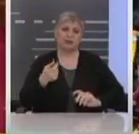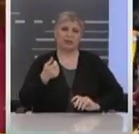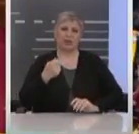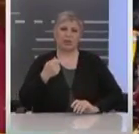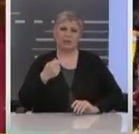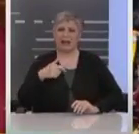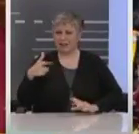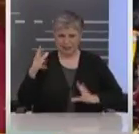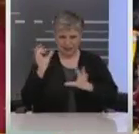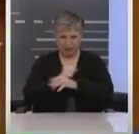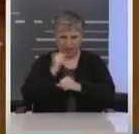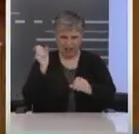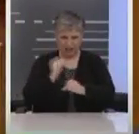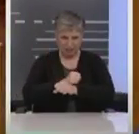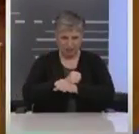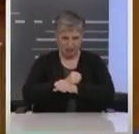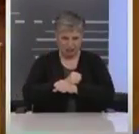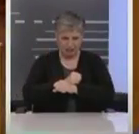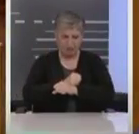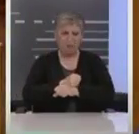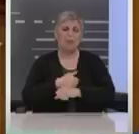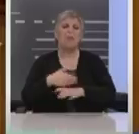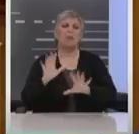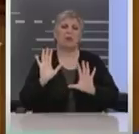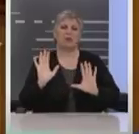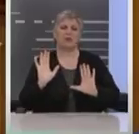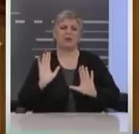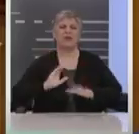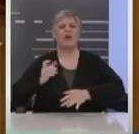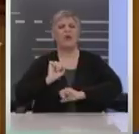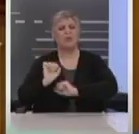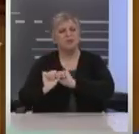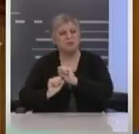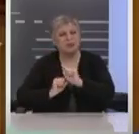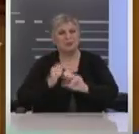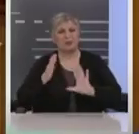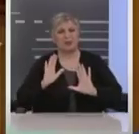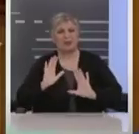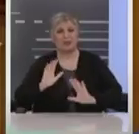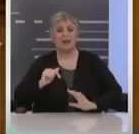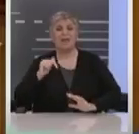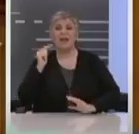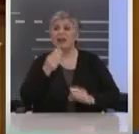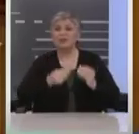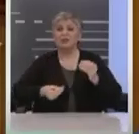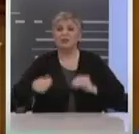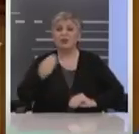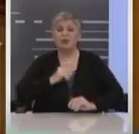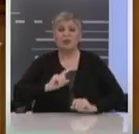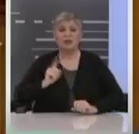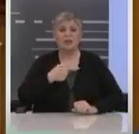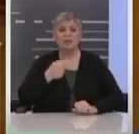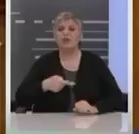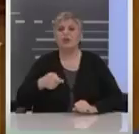τα καταφέρετε, ό,τι και να κάνετε. Το δυστύχημα ίσως για σας είναι